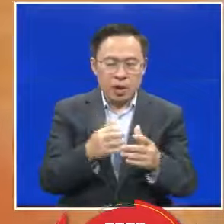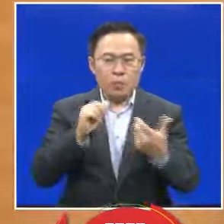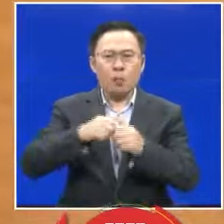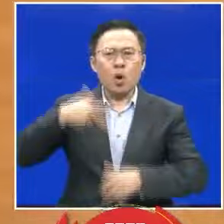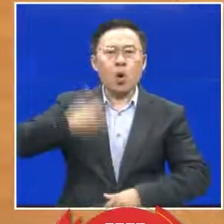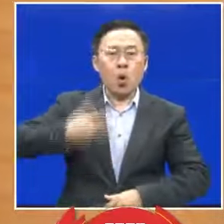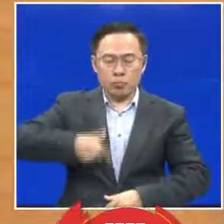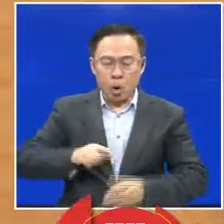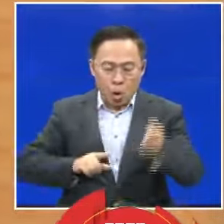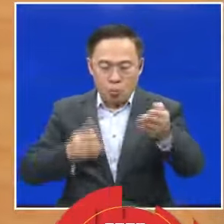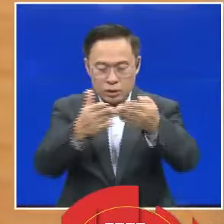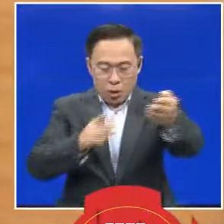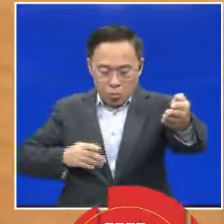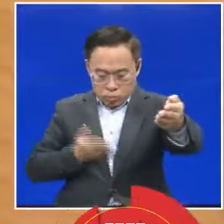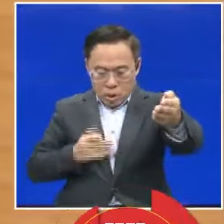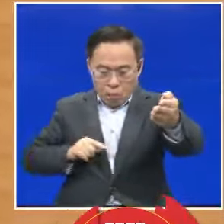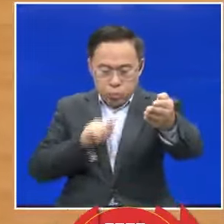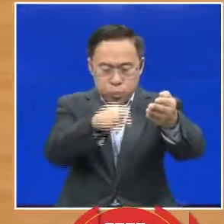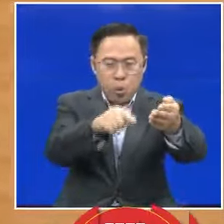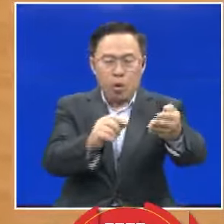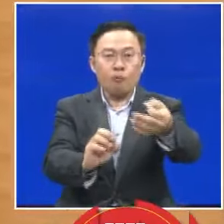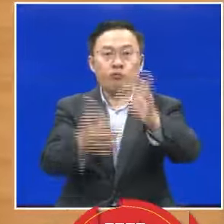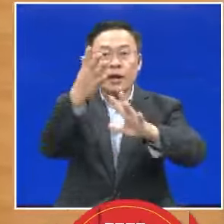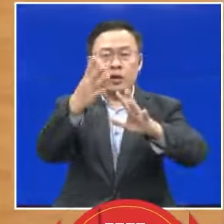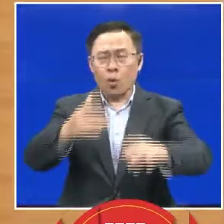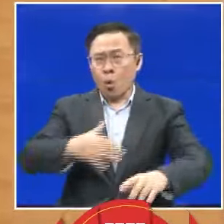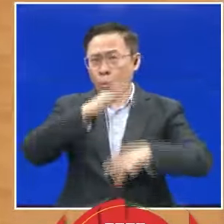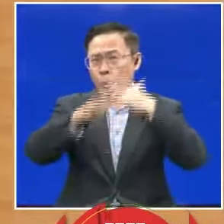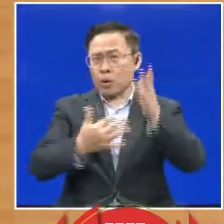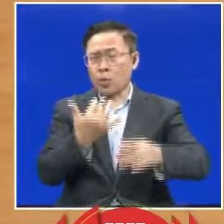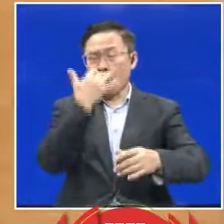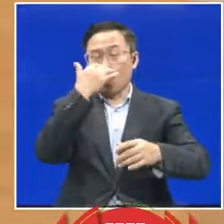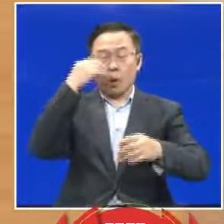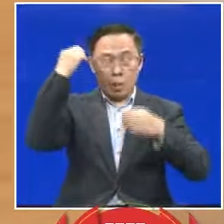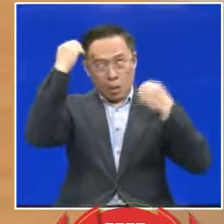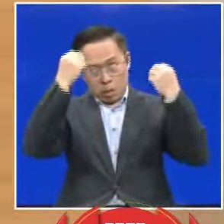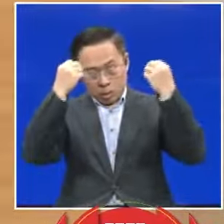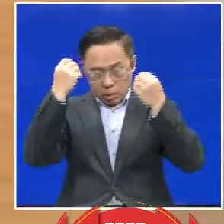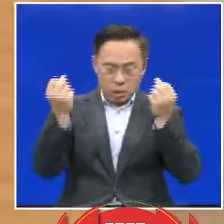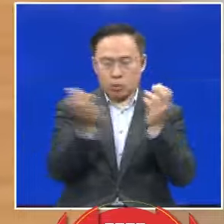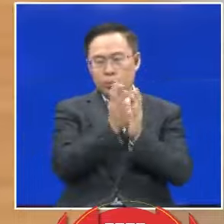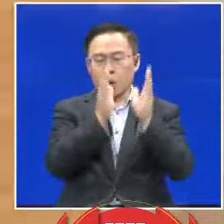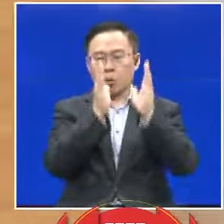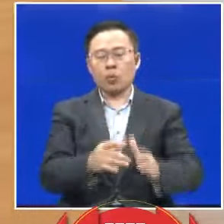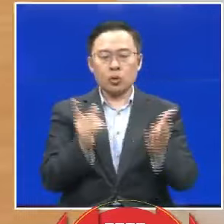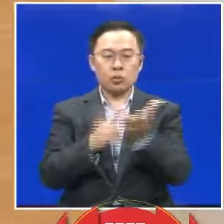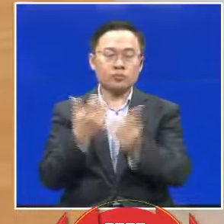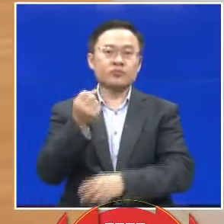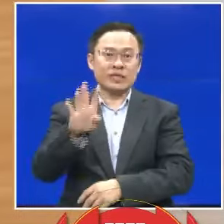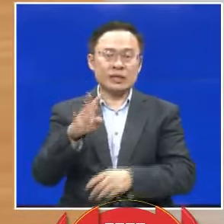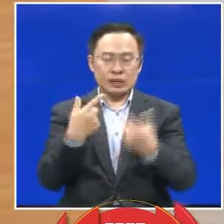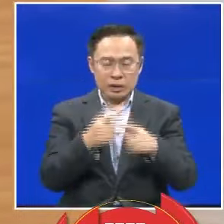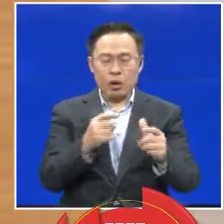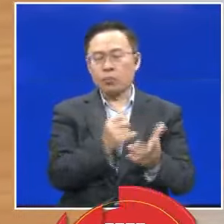นพวกควันเข้าไปก็เลยรับบาดเจ็บนะครับอย ่ างที่บอกไปว่าตอนแรกที่เกิดเหตุเนี่ยรับบาดเจ็บไปทั้งหมด14รายด้วยกันนะครับ ใช่คุณผู้ชมเหตุการณ์